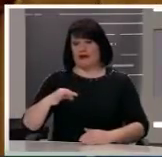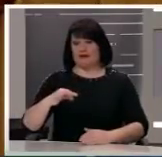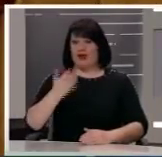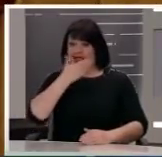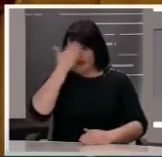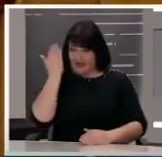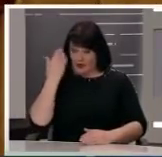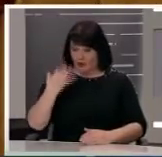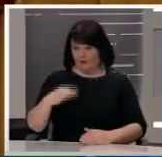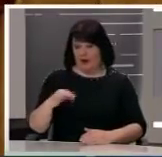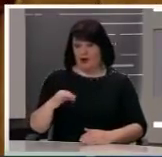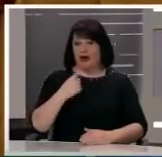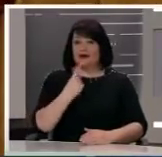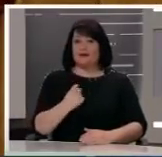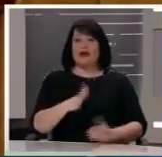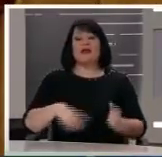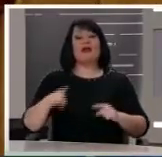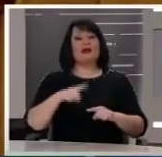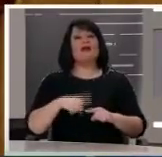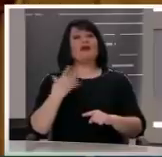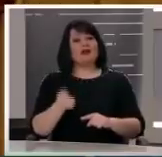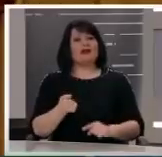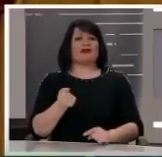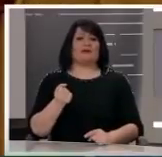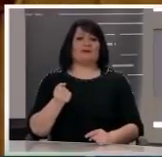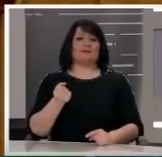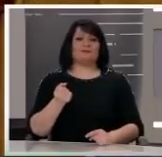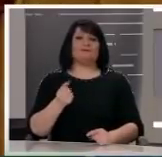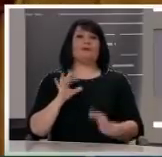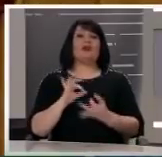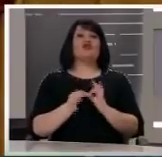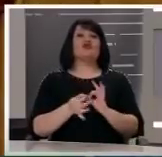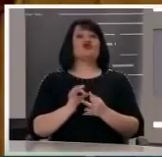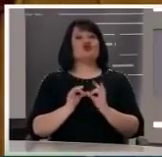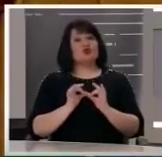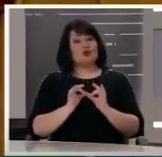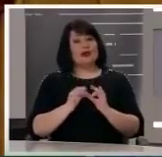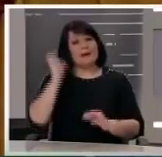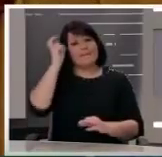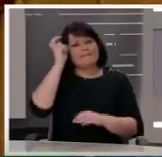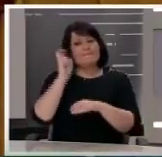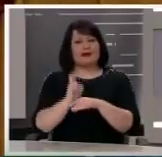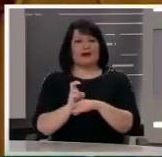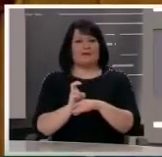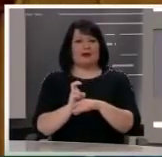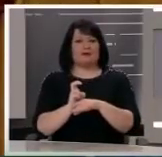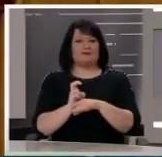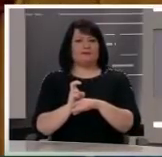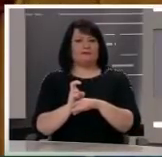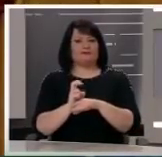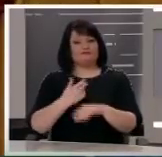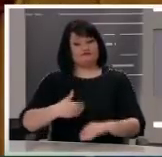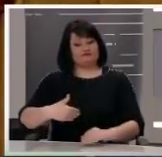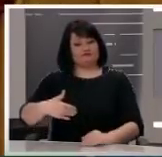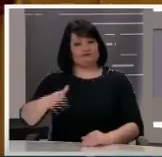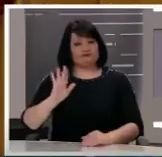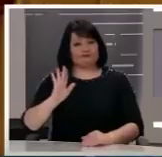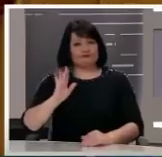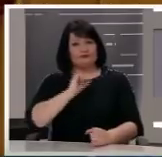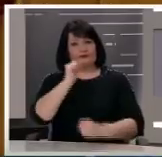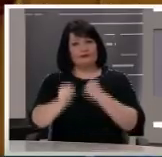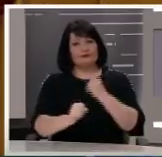και να αγωνίζεστε, αυτή η χώρα έχει τεράστια ιστορική, θα έλεγα και θεσμική μνήμη. Όχι ημερών, όχι χρόνων, όχι